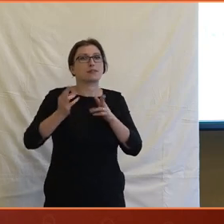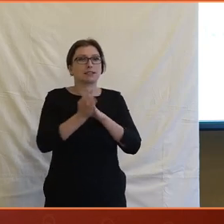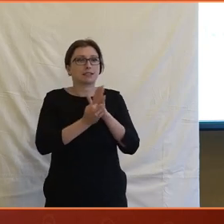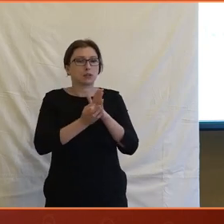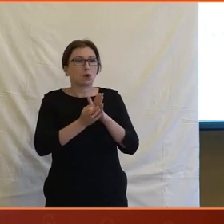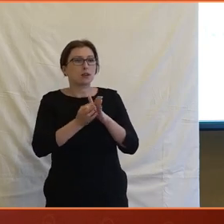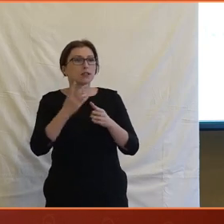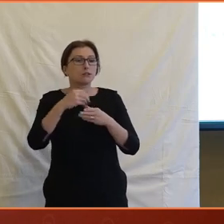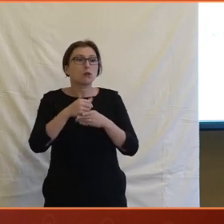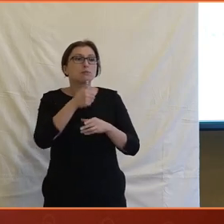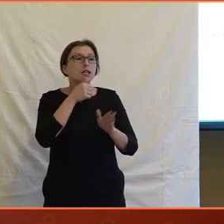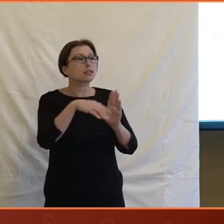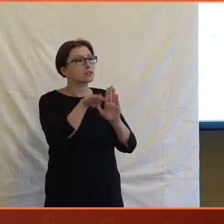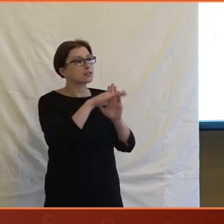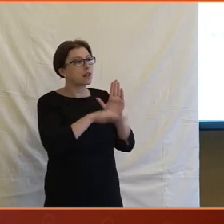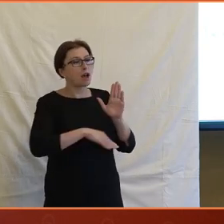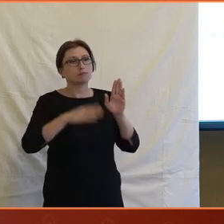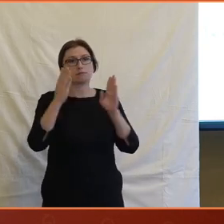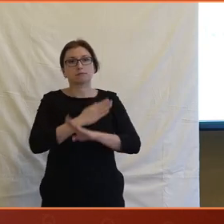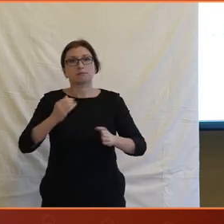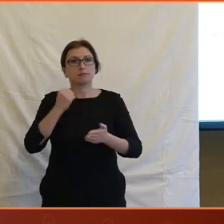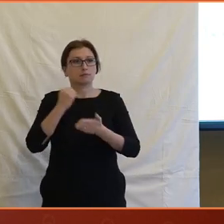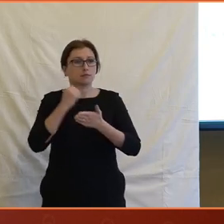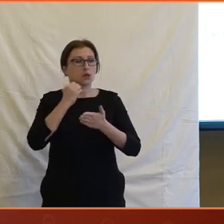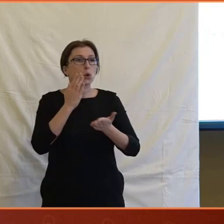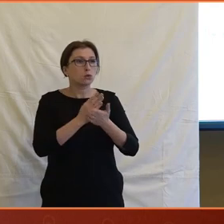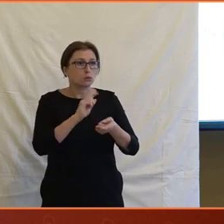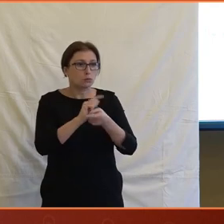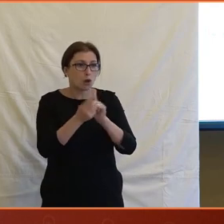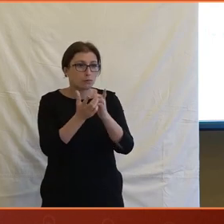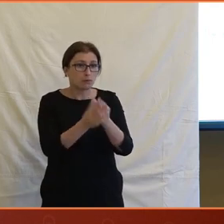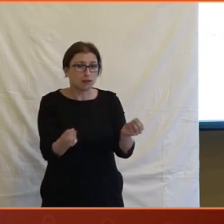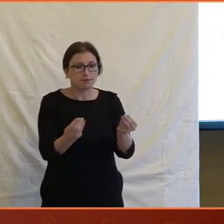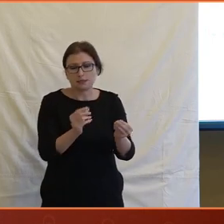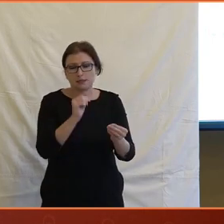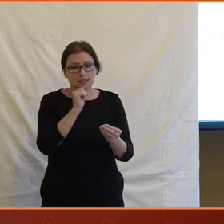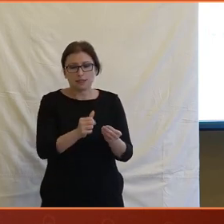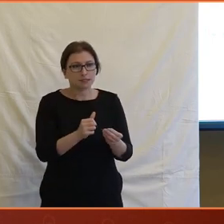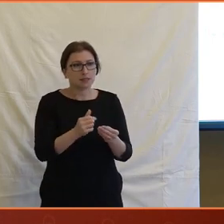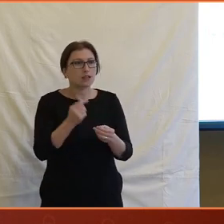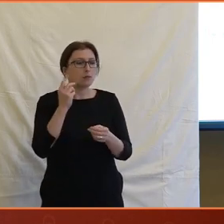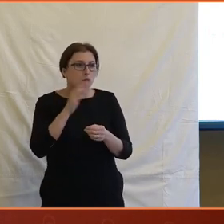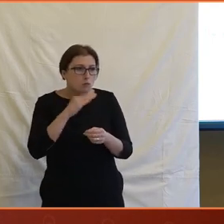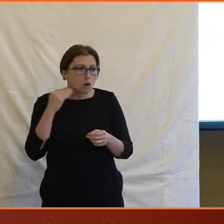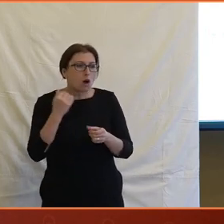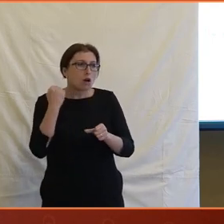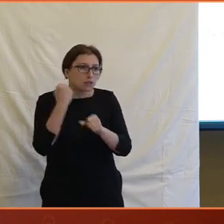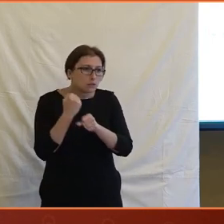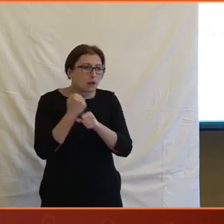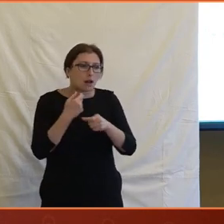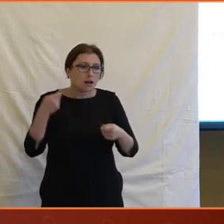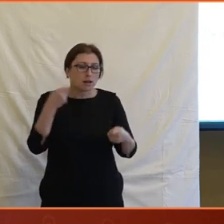vy jedním zákonem, jedním rozhodnutím vyřešíte problém. Se nestane. Všechno je to hrozně moc práce,